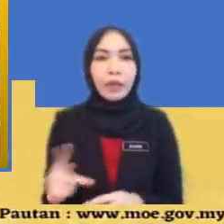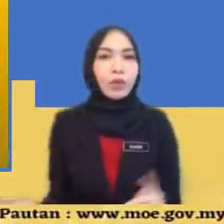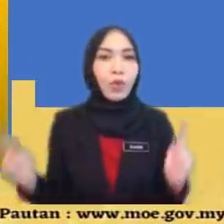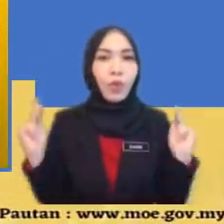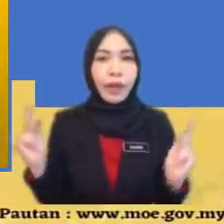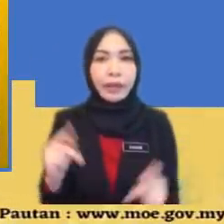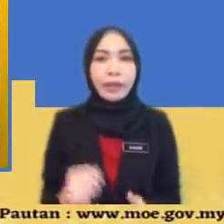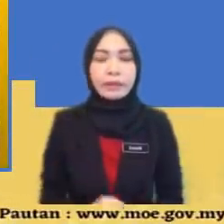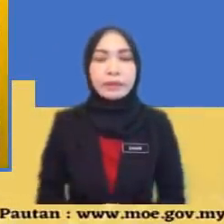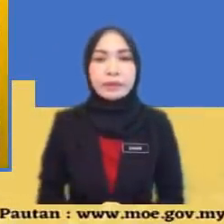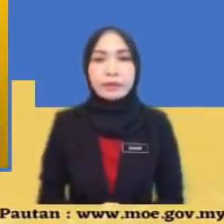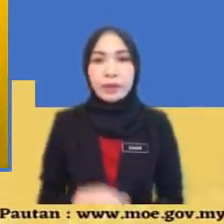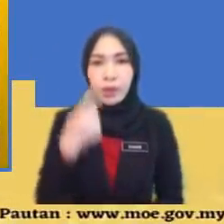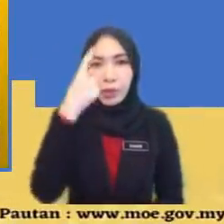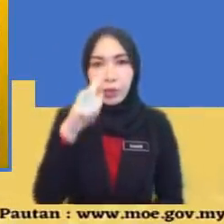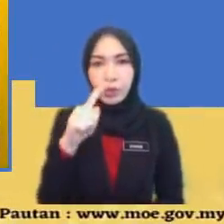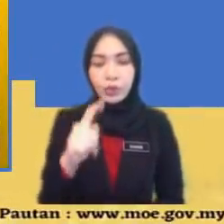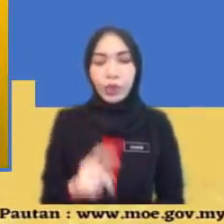2022